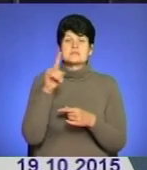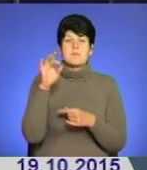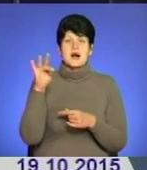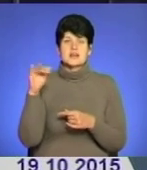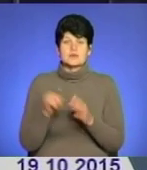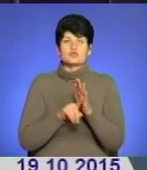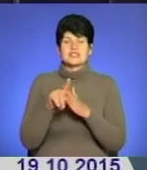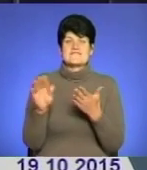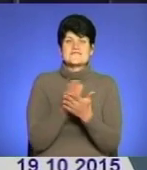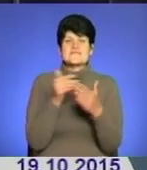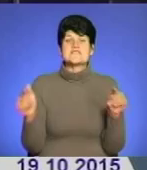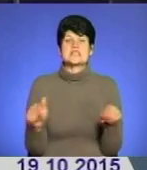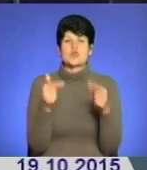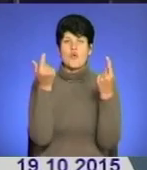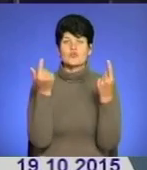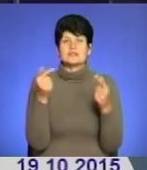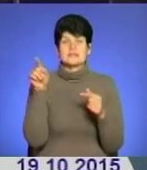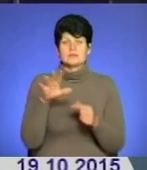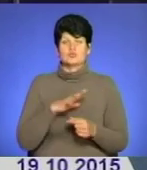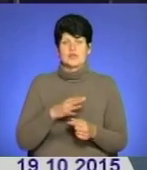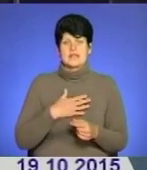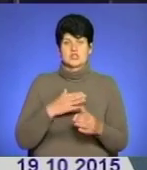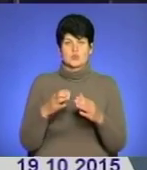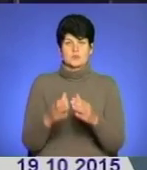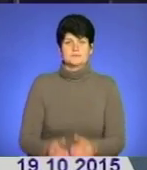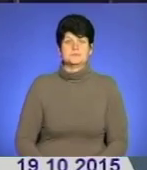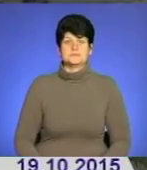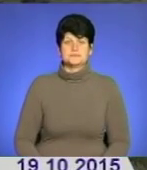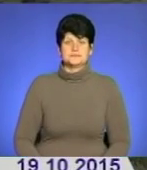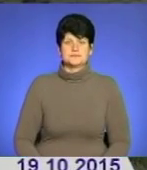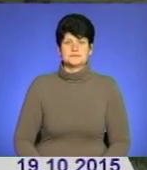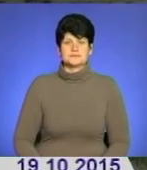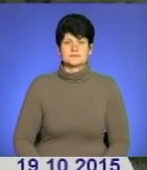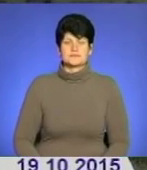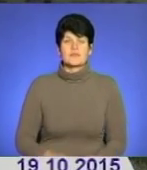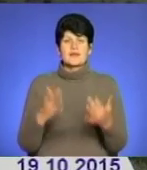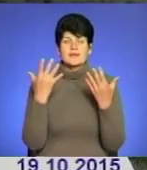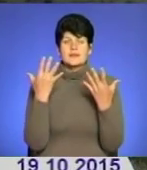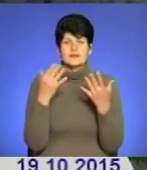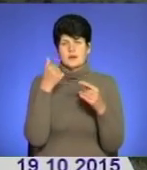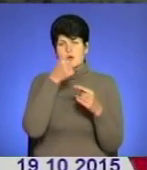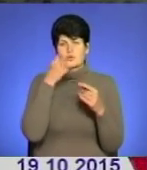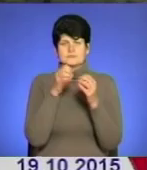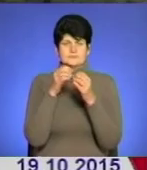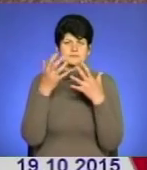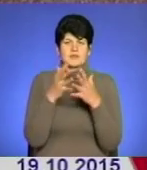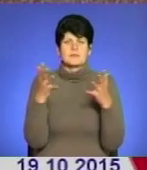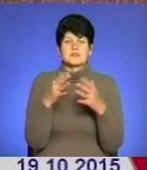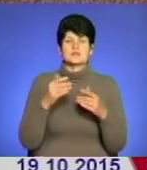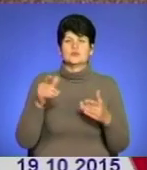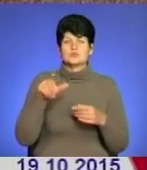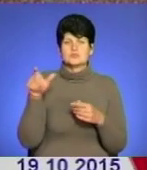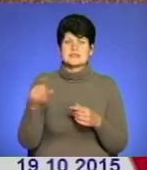почали відновлювати очисні споруди. Там побувала наша знімальна група. Кілька десятків років жителі міста Збережжя жили